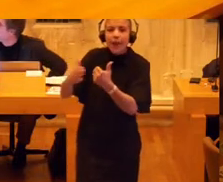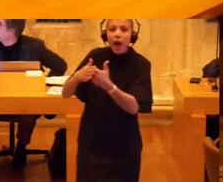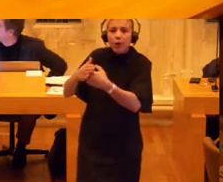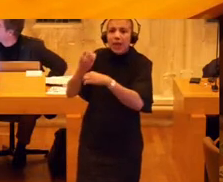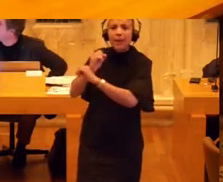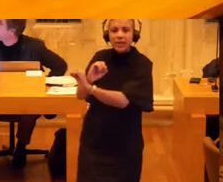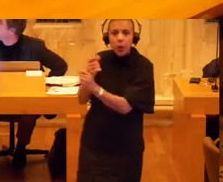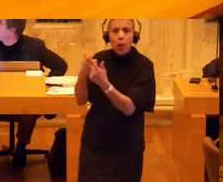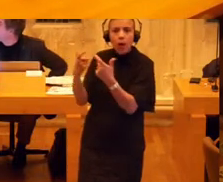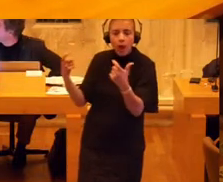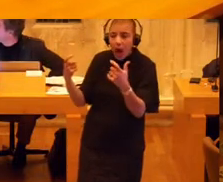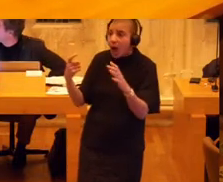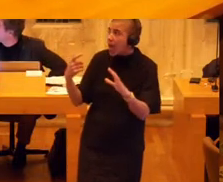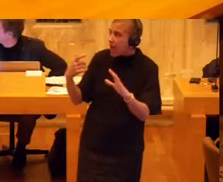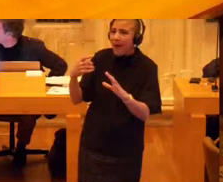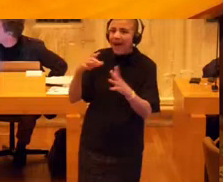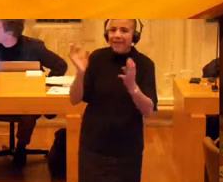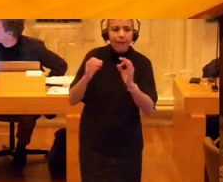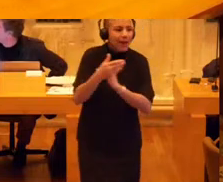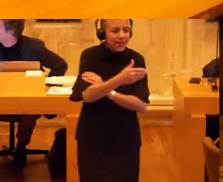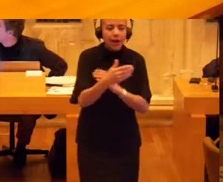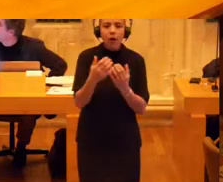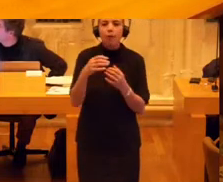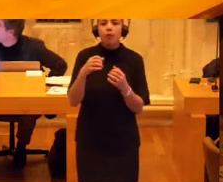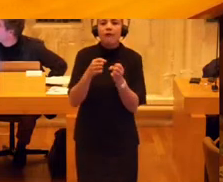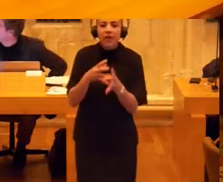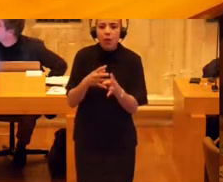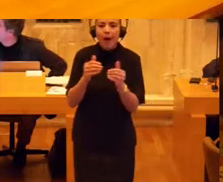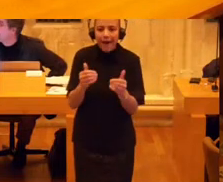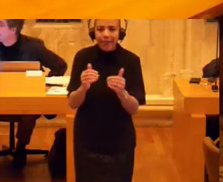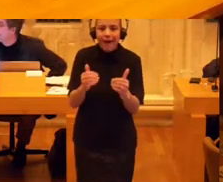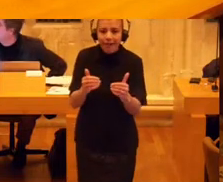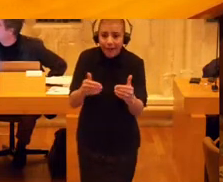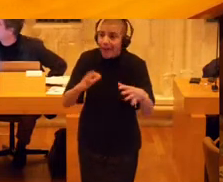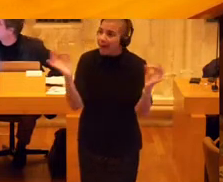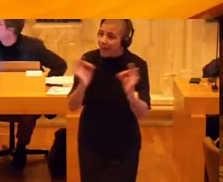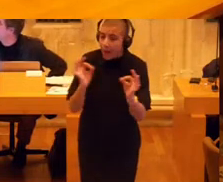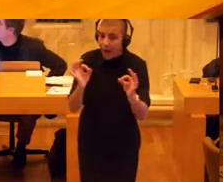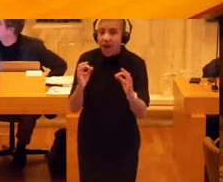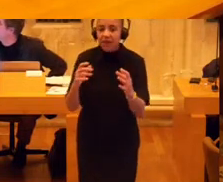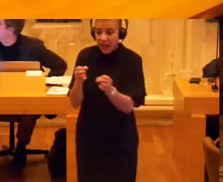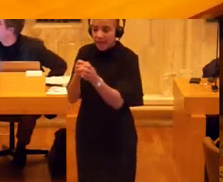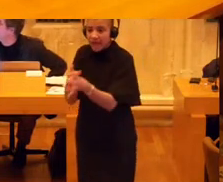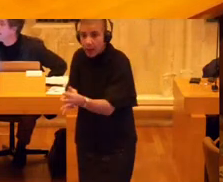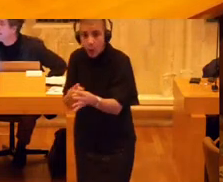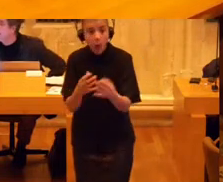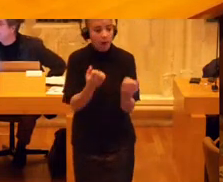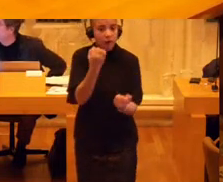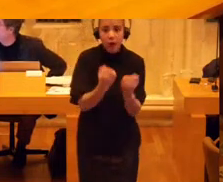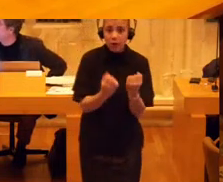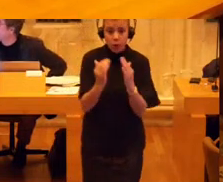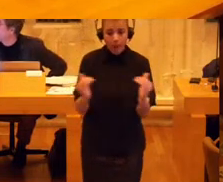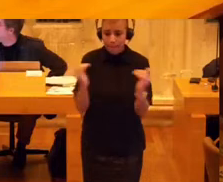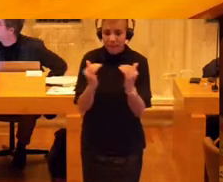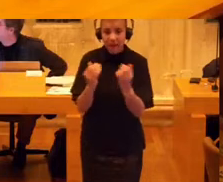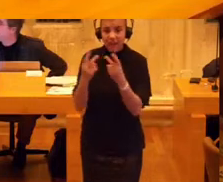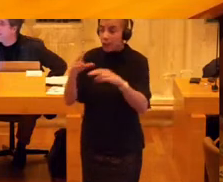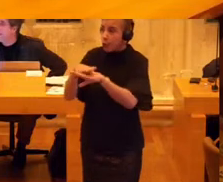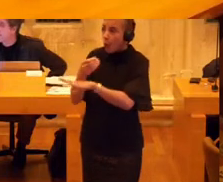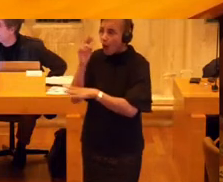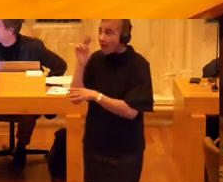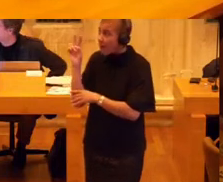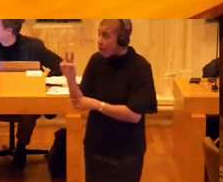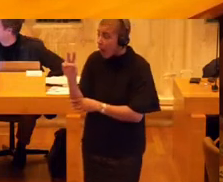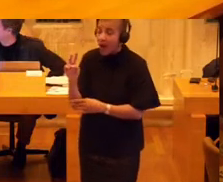vélo, il y va, il a le même positionnement que la voiture. Alors, c'est pas du tout ce que vous nous proposez, Francis, là. Et là, vous créez un